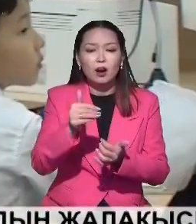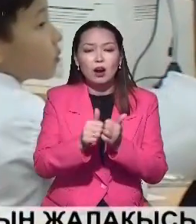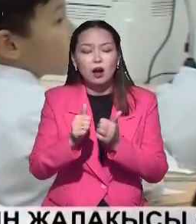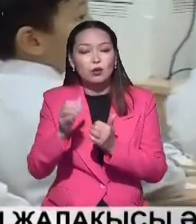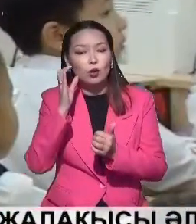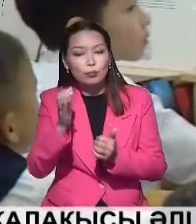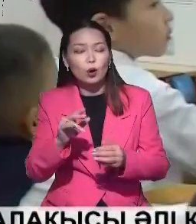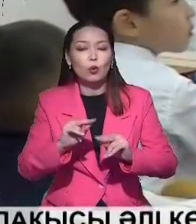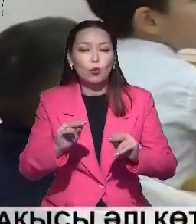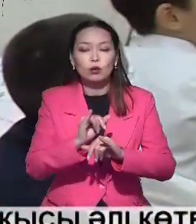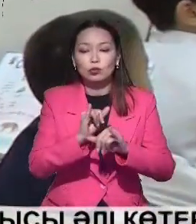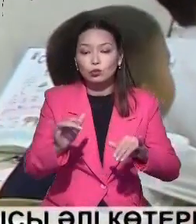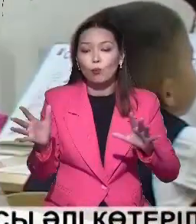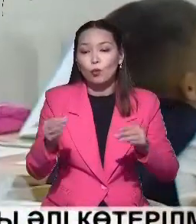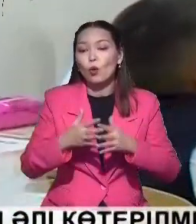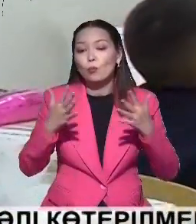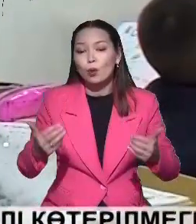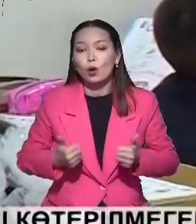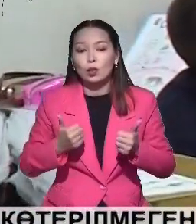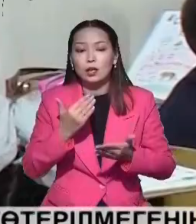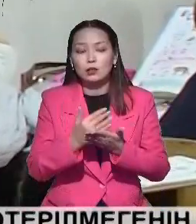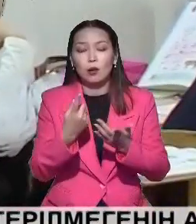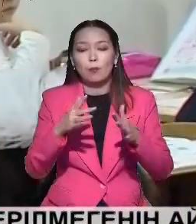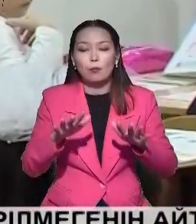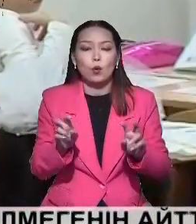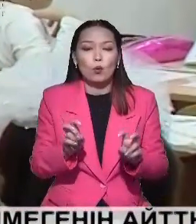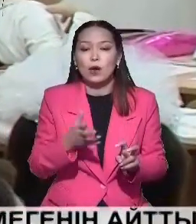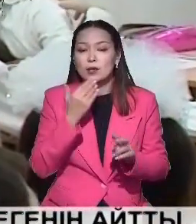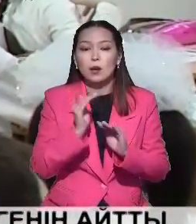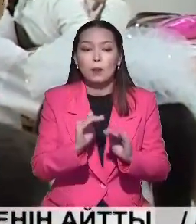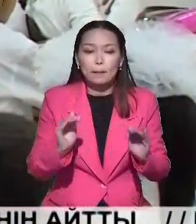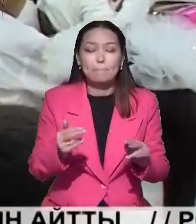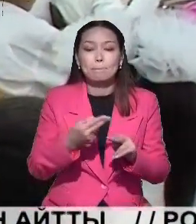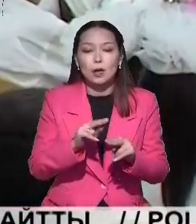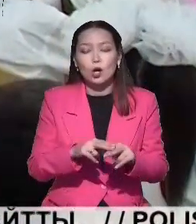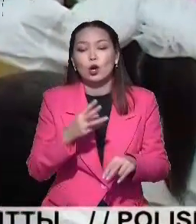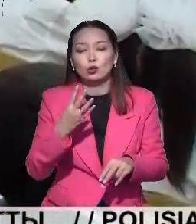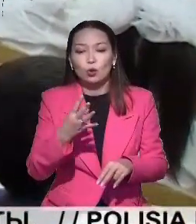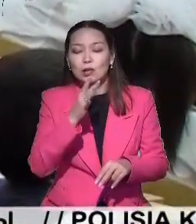оқушылардың дамуына сүбелі үлес қосып жатыр. Бір орында отыруға бейімделмеген балаға 3-4 сағат білім мен